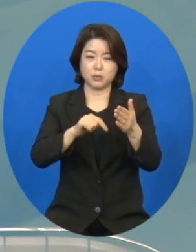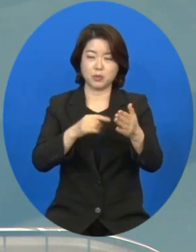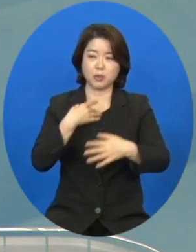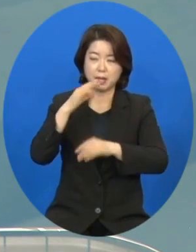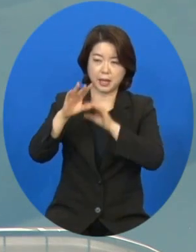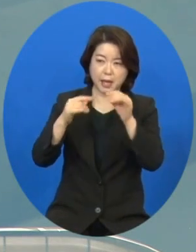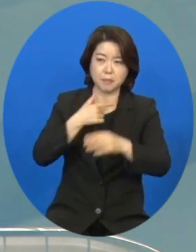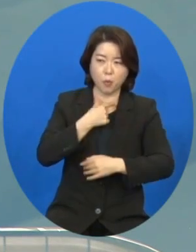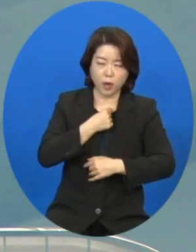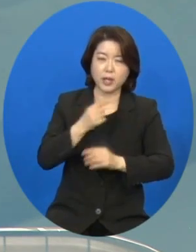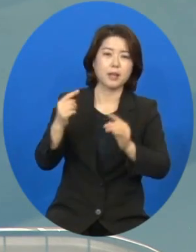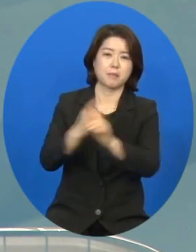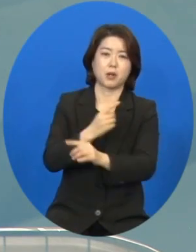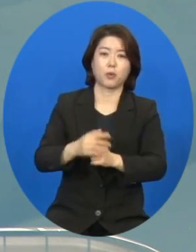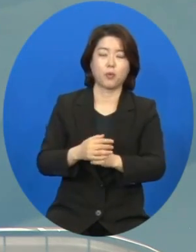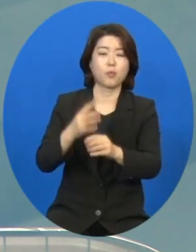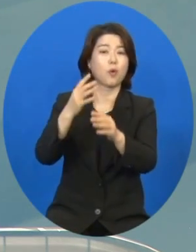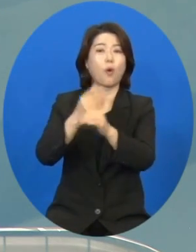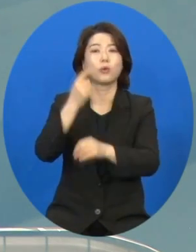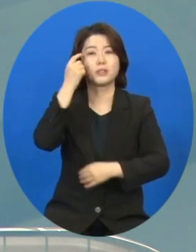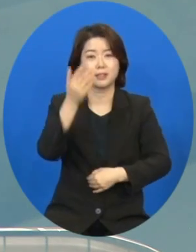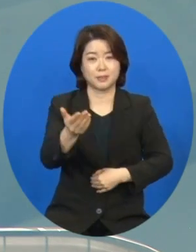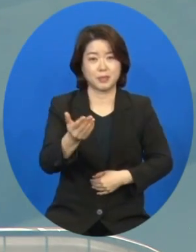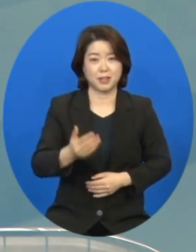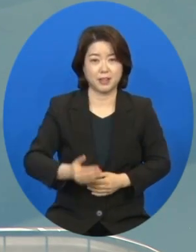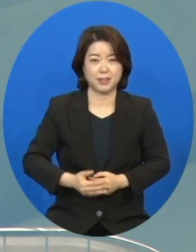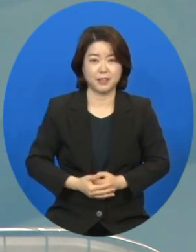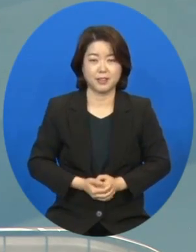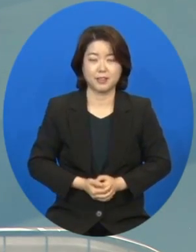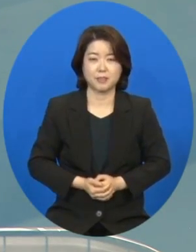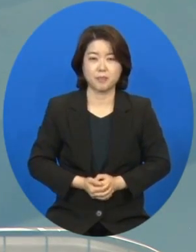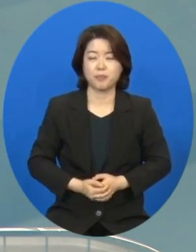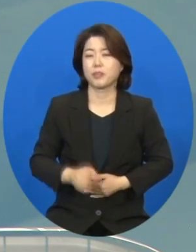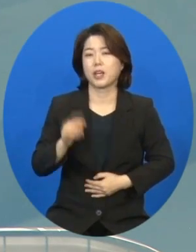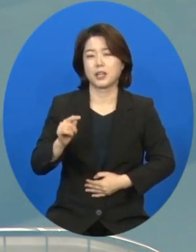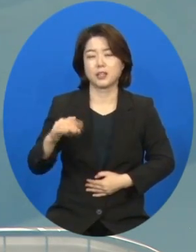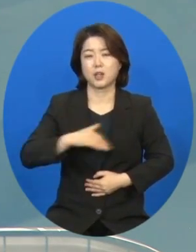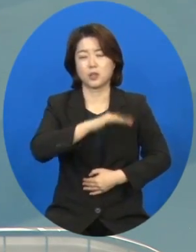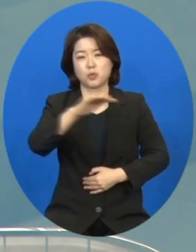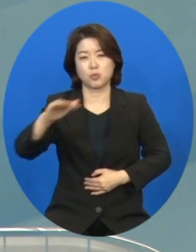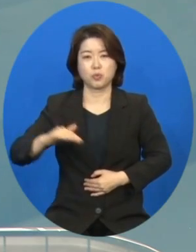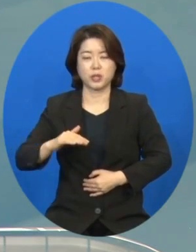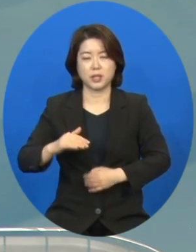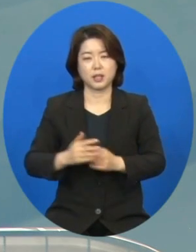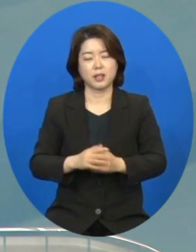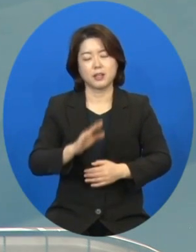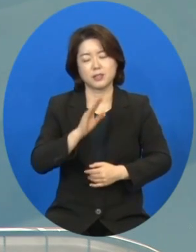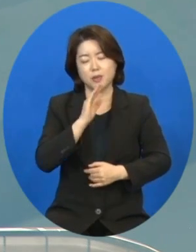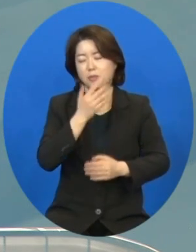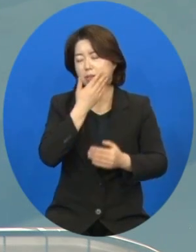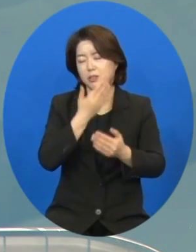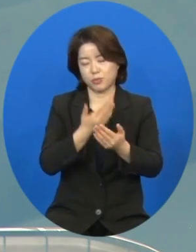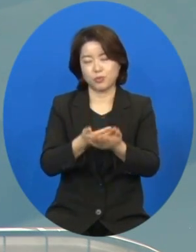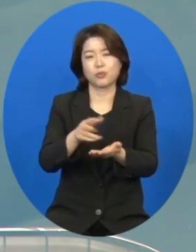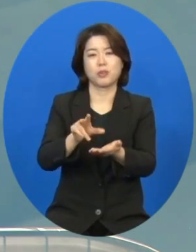바뀌었습니다. 언제 그랬나요? 이건 우리에게 있어서 매우 중요한